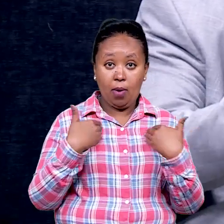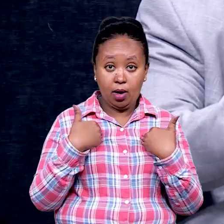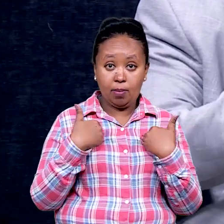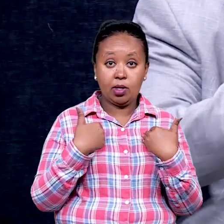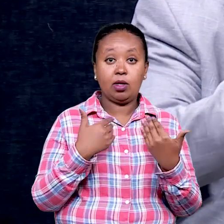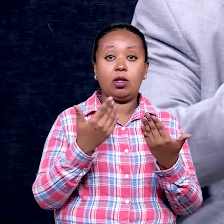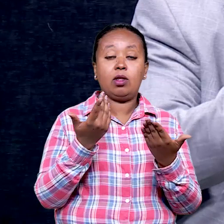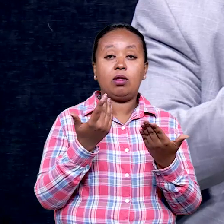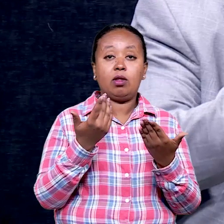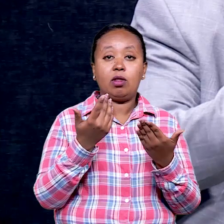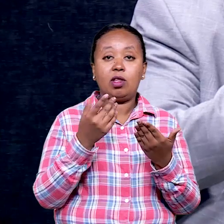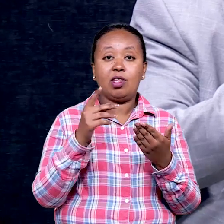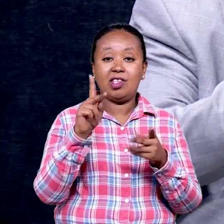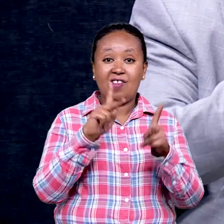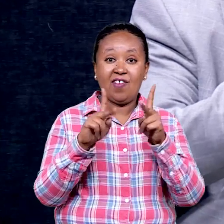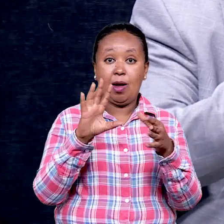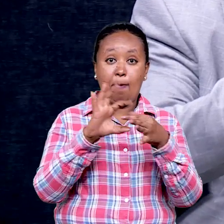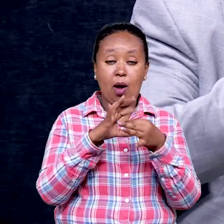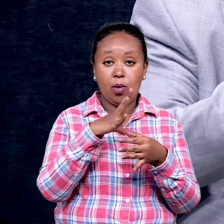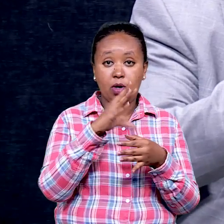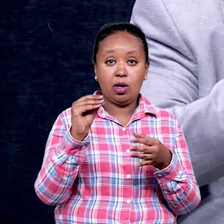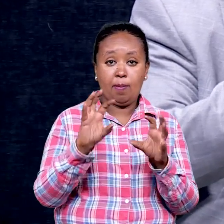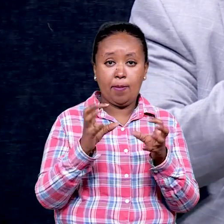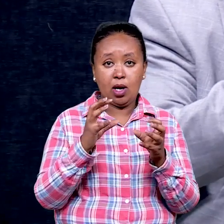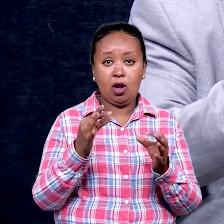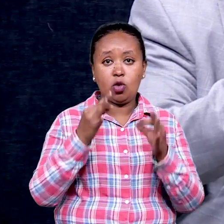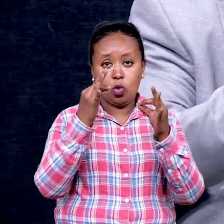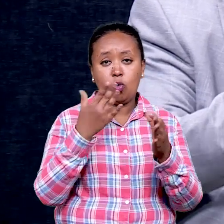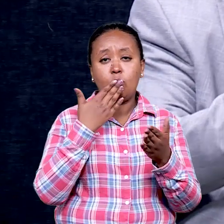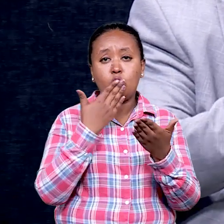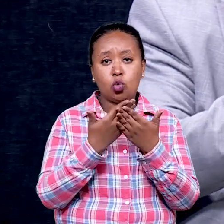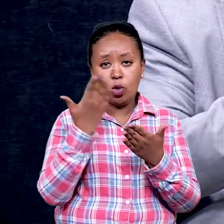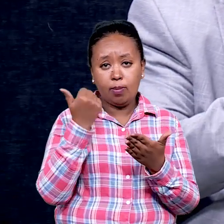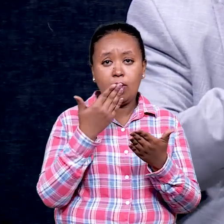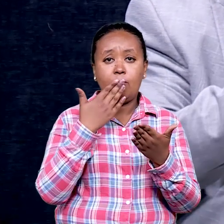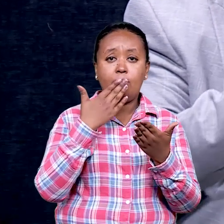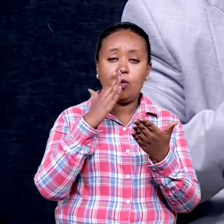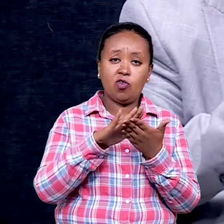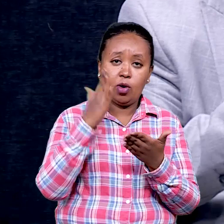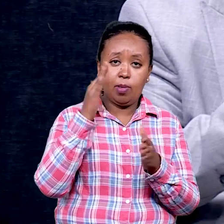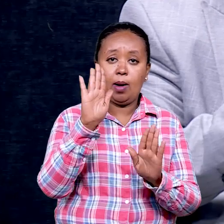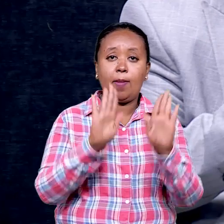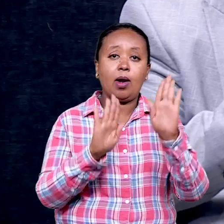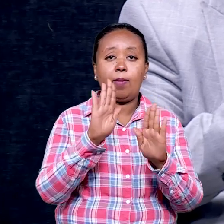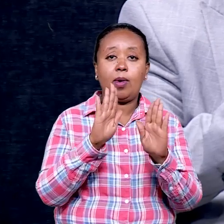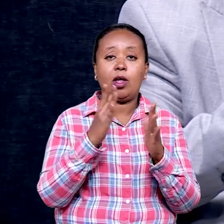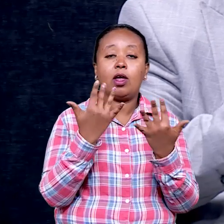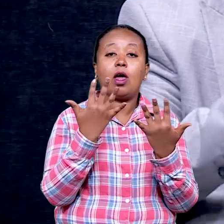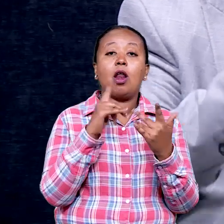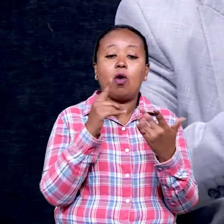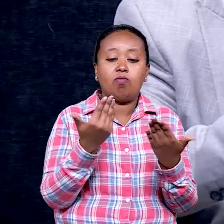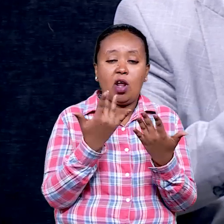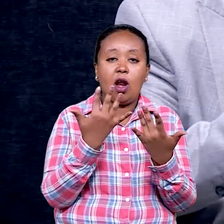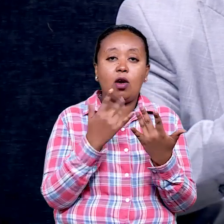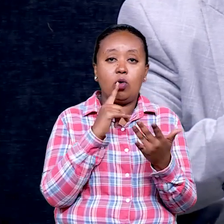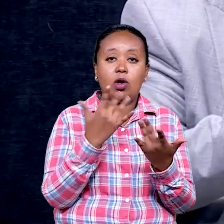የሲቪክ ማህበሩና የሚዲያው አስተዋጽኦ በጎ ነበር በጎ አልነበረም ብሎ ለመገምገም ራሱ ደግሞ አርሊ ነው። እውነት ለመናገር